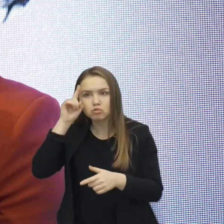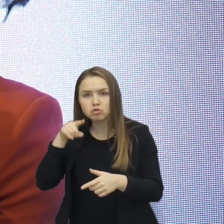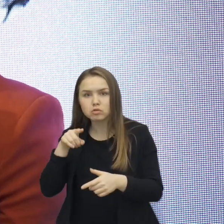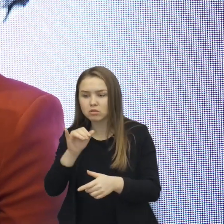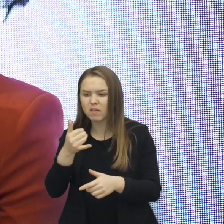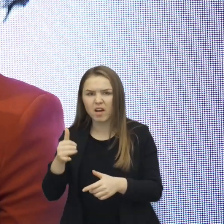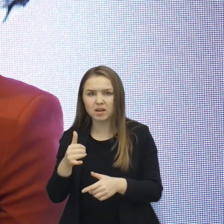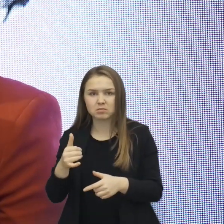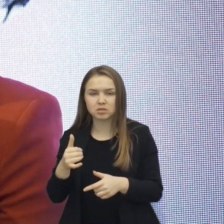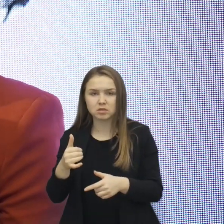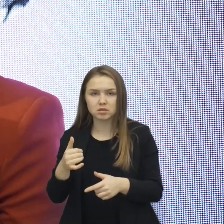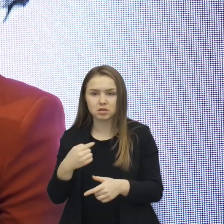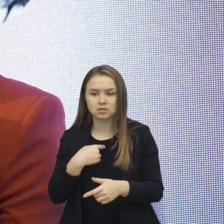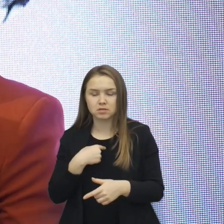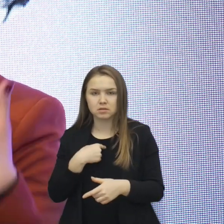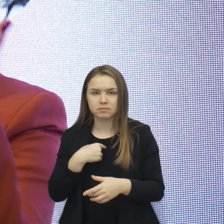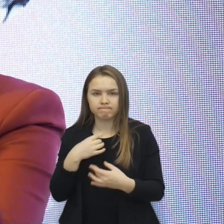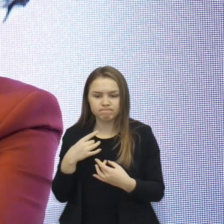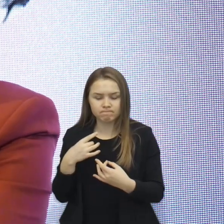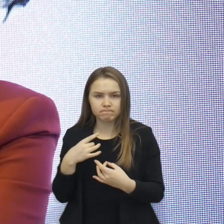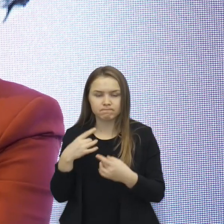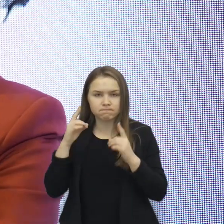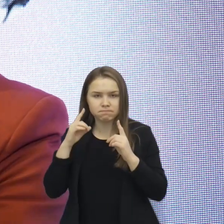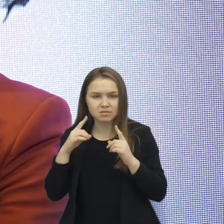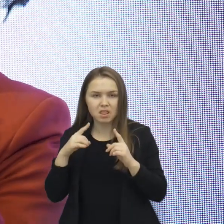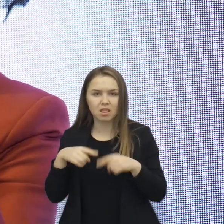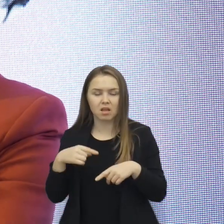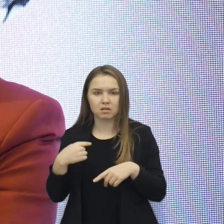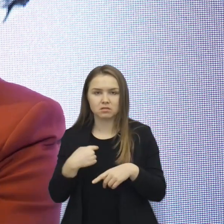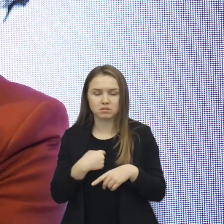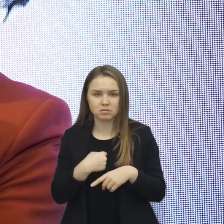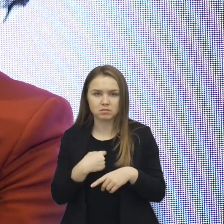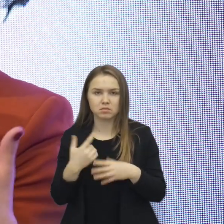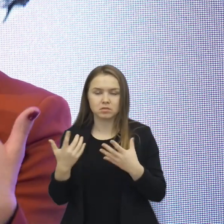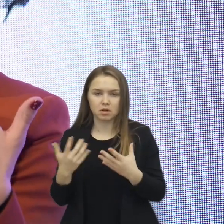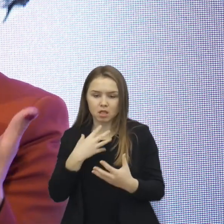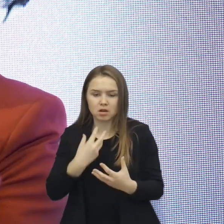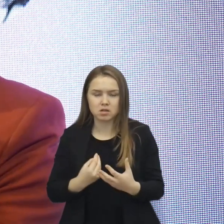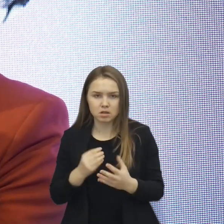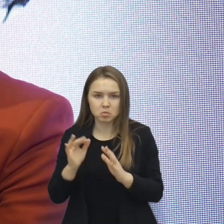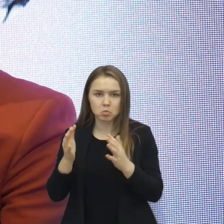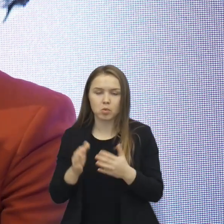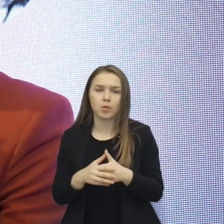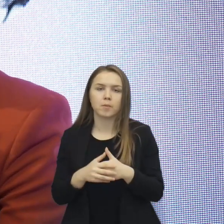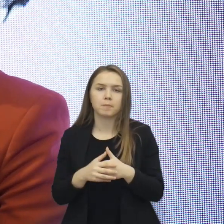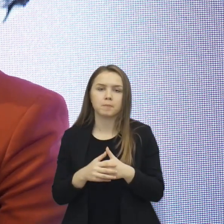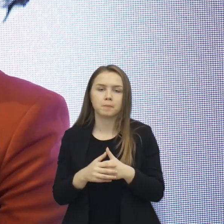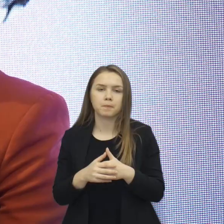tą vertinimą, ir jis gali tuo pačiu atsispindėti veiksmuose tiek kitų tėvų, tiek kitų